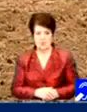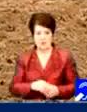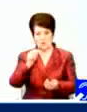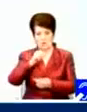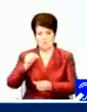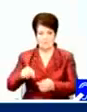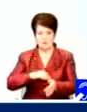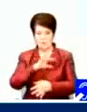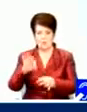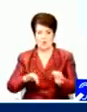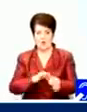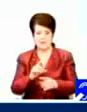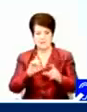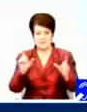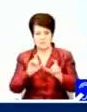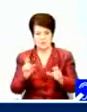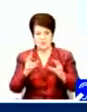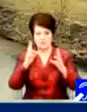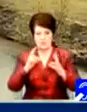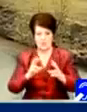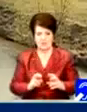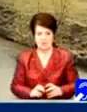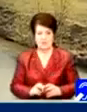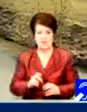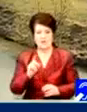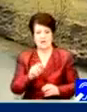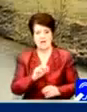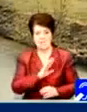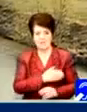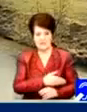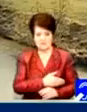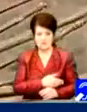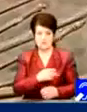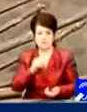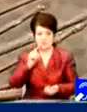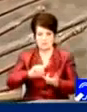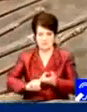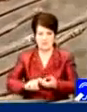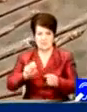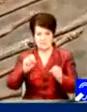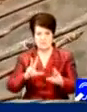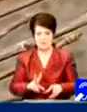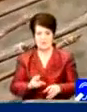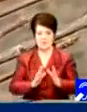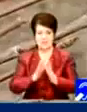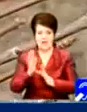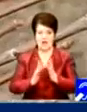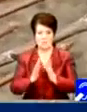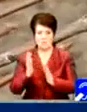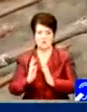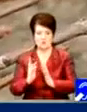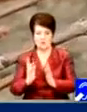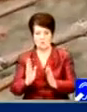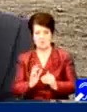unui proiect elaborat de Institutul pentru Cercetări și Amenajări Silvice. S-a ținut cont de sol, dar și de speciile de arbori și arbuști. Va fi